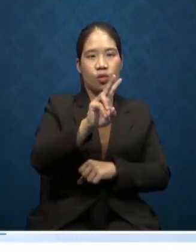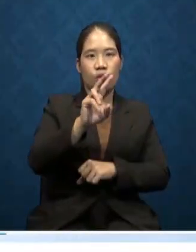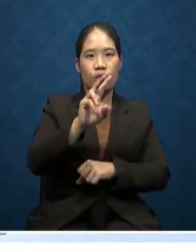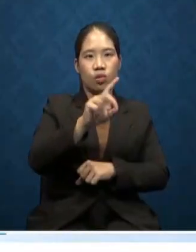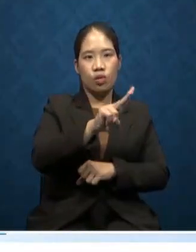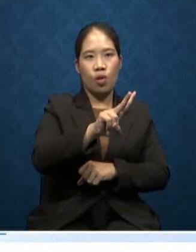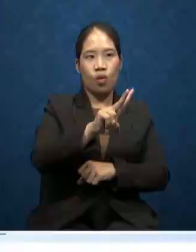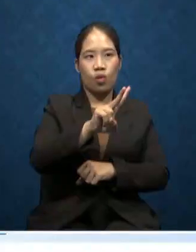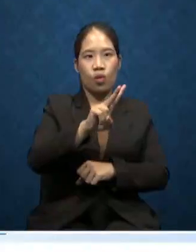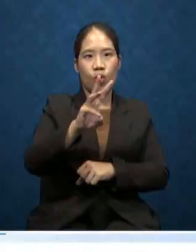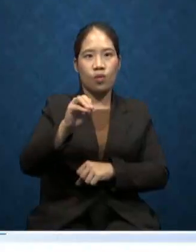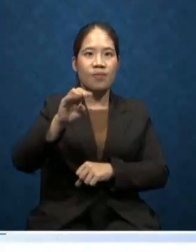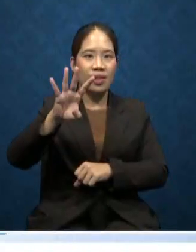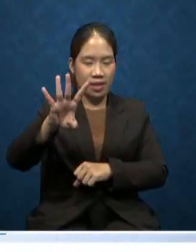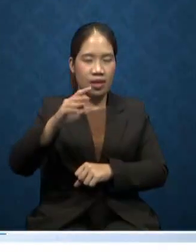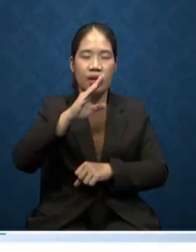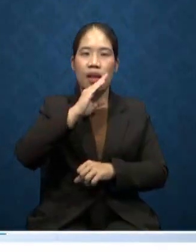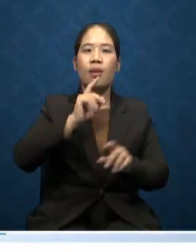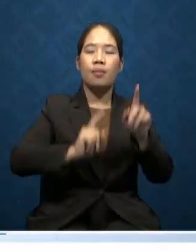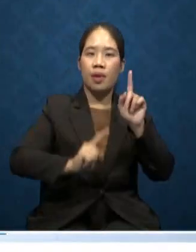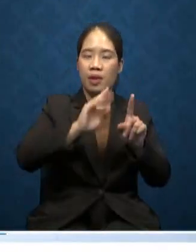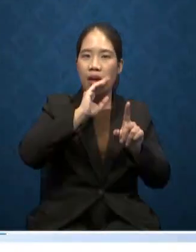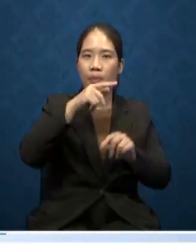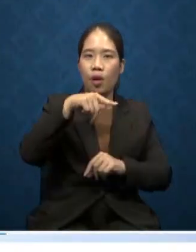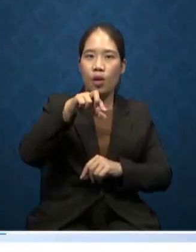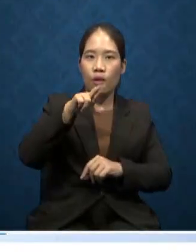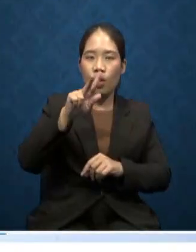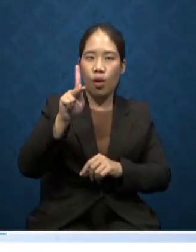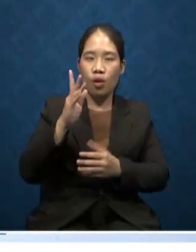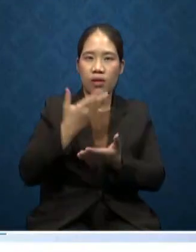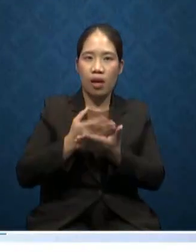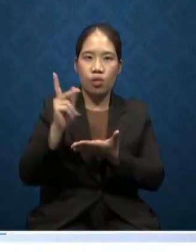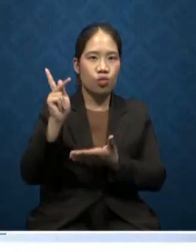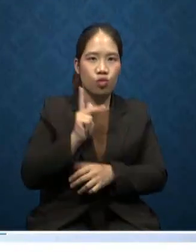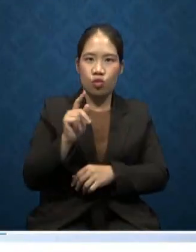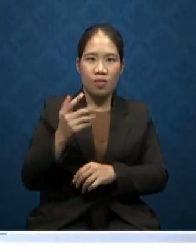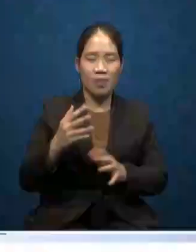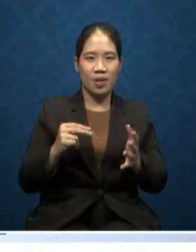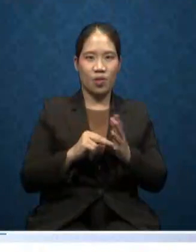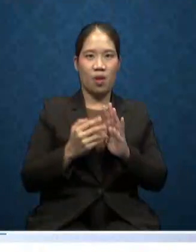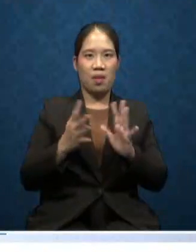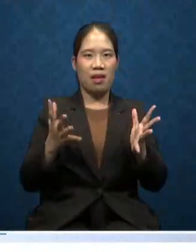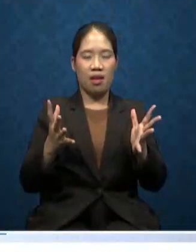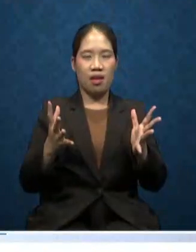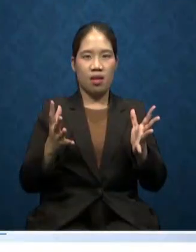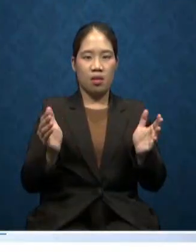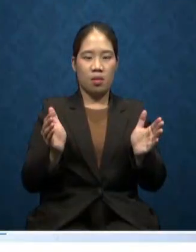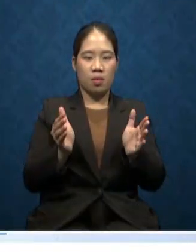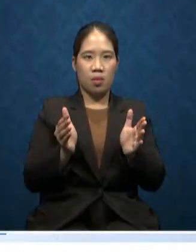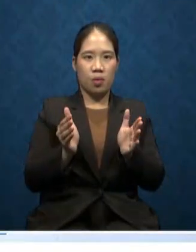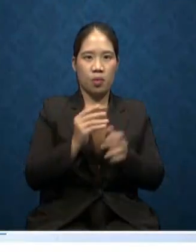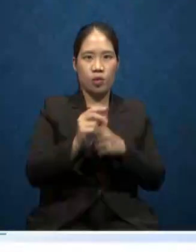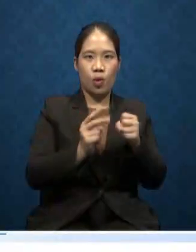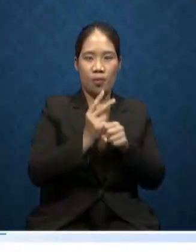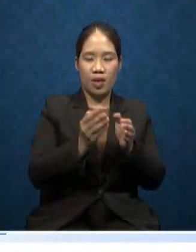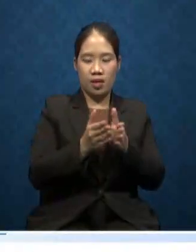จากการประเมิน ถ้าเราไม่มีพร.ก.เงินกู้อันนี้ เราจะเป็การหดตัว 2 ปีติด